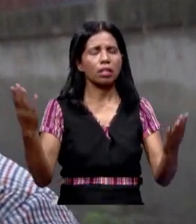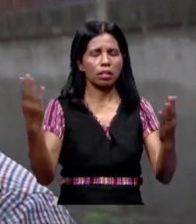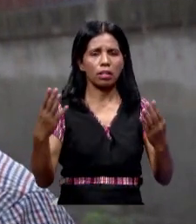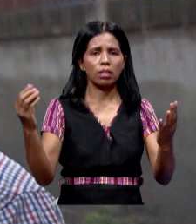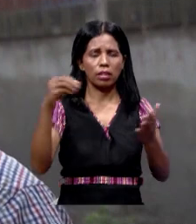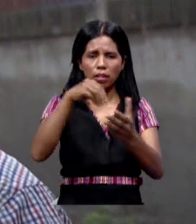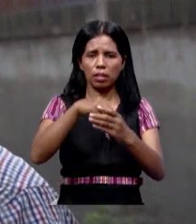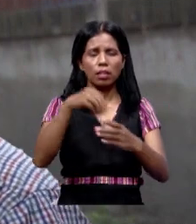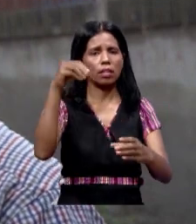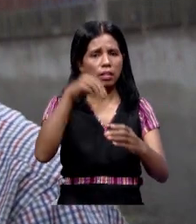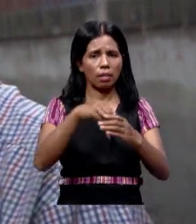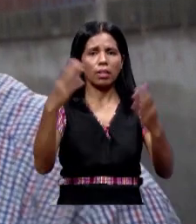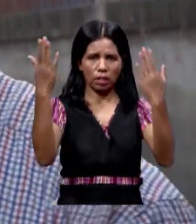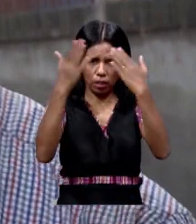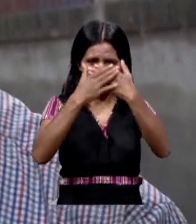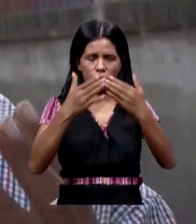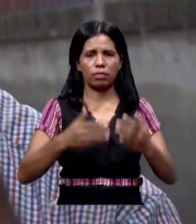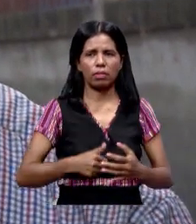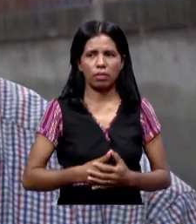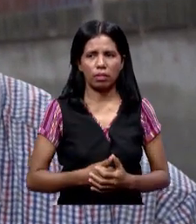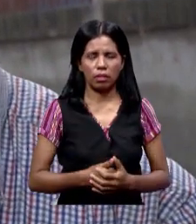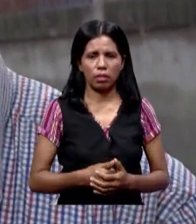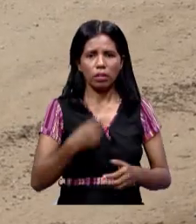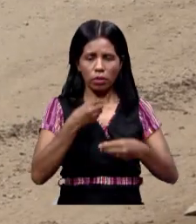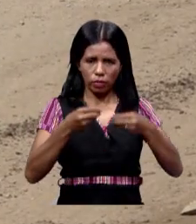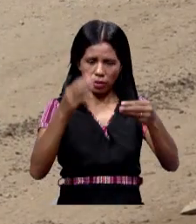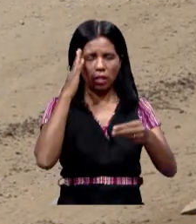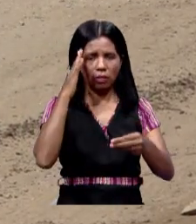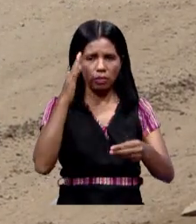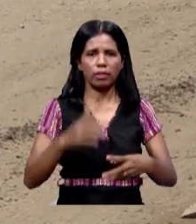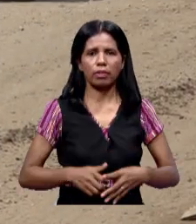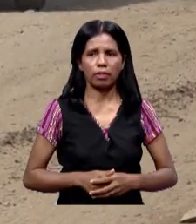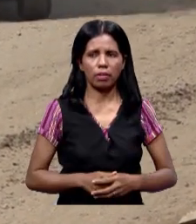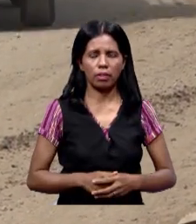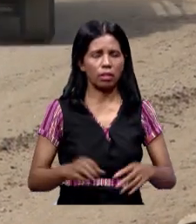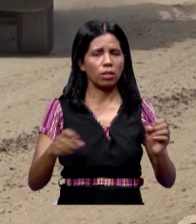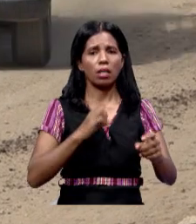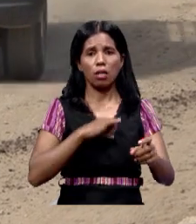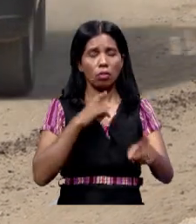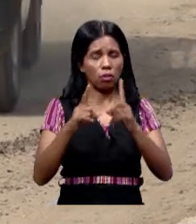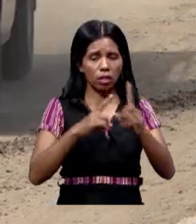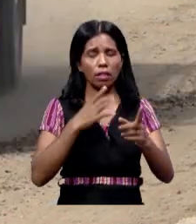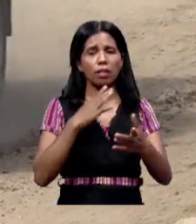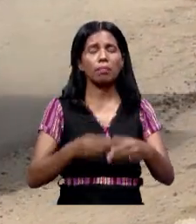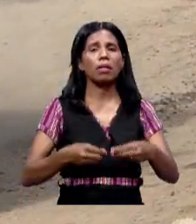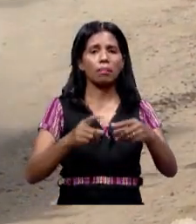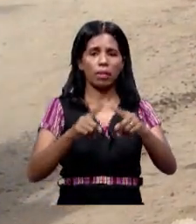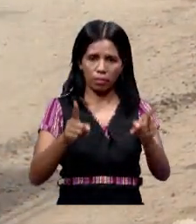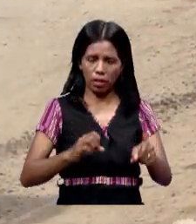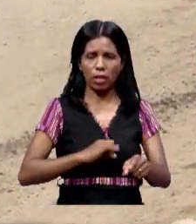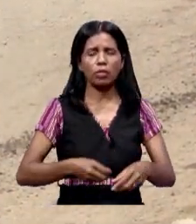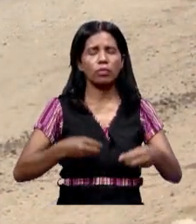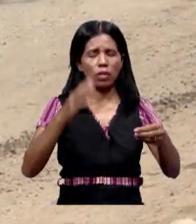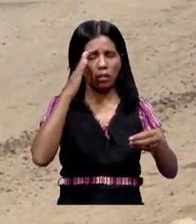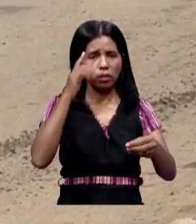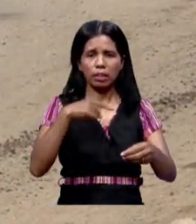nasional nak kubung lah. Ini bawa hal sebuah puan yang dia maksudnya. Lalu dia kritik, tapi aku puan yang saya mah tu sahabat